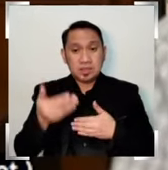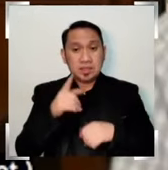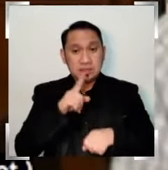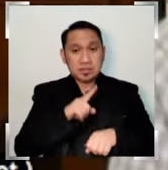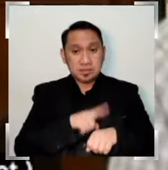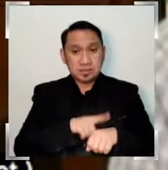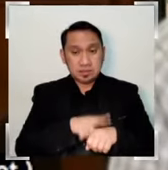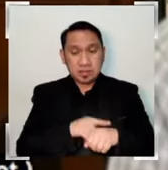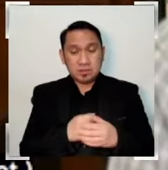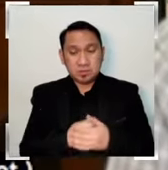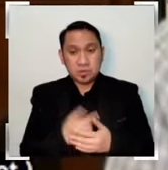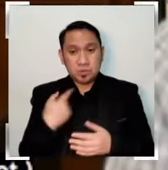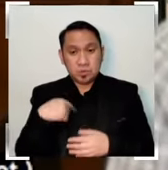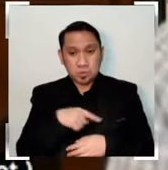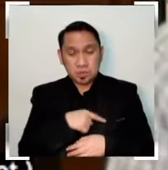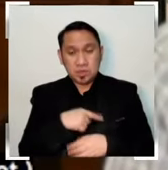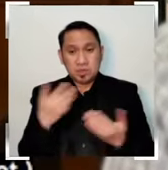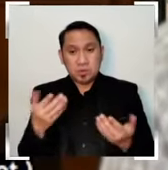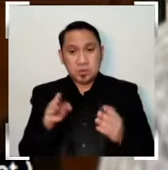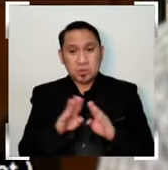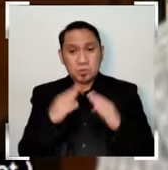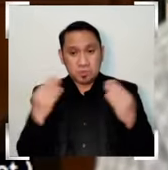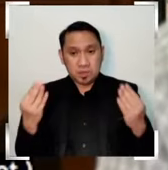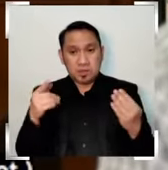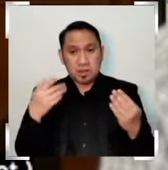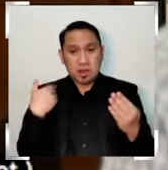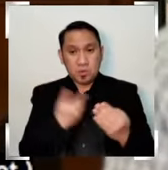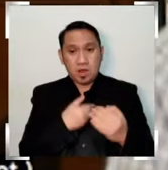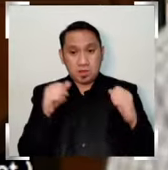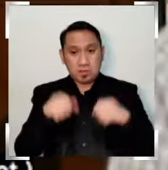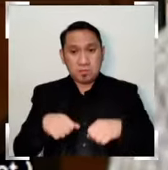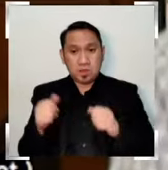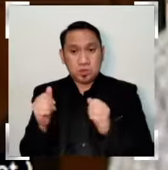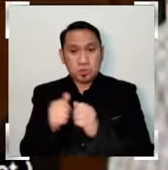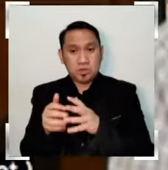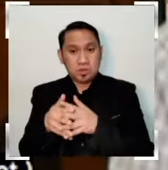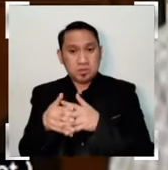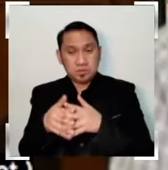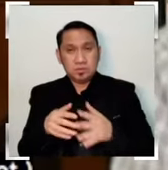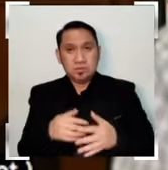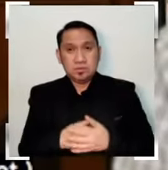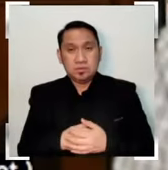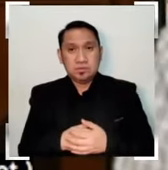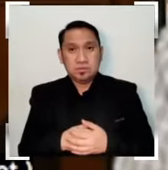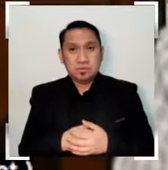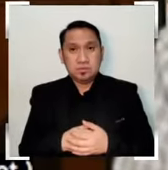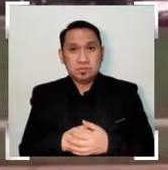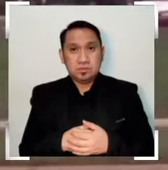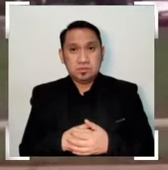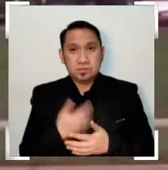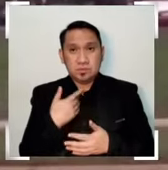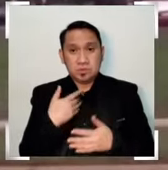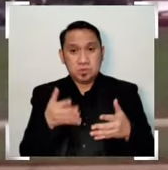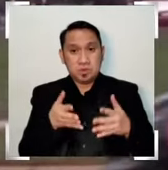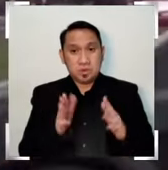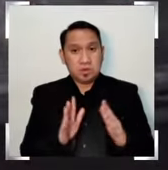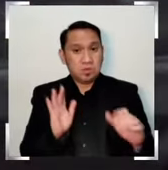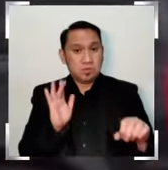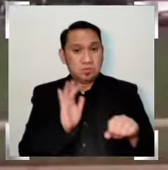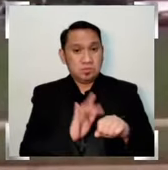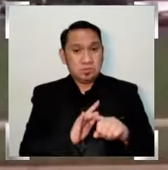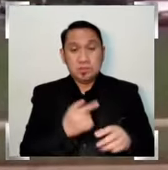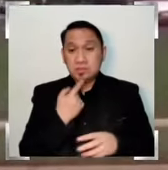invoke the treaty. And I think that's the last thing that the Chinese would want to allow the U.S. to intervene. Ayon kay U.S.